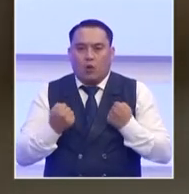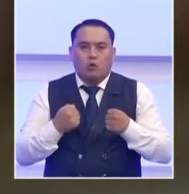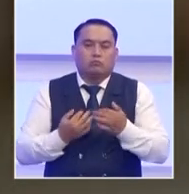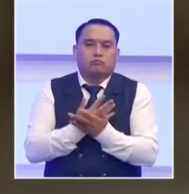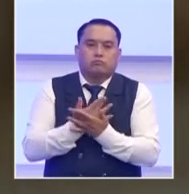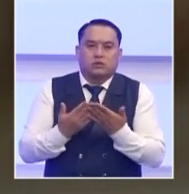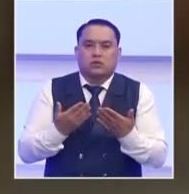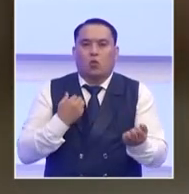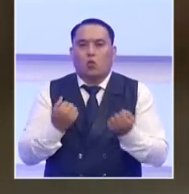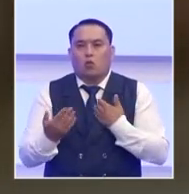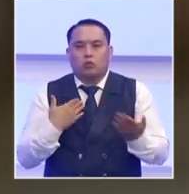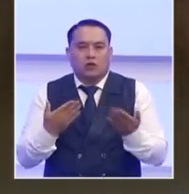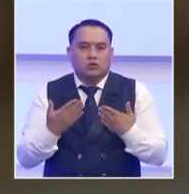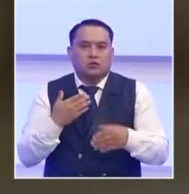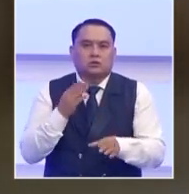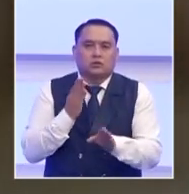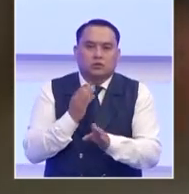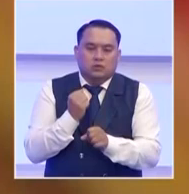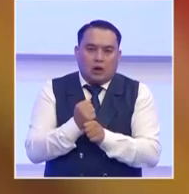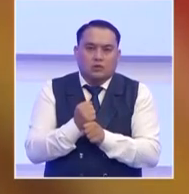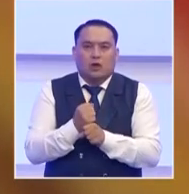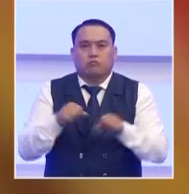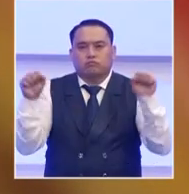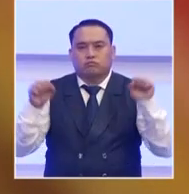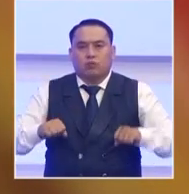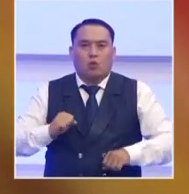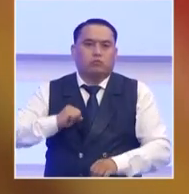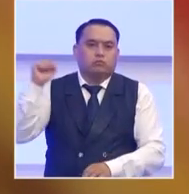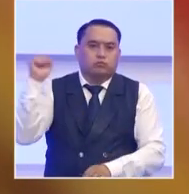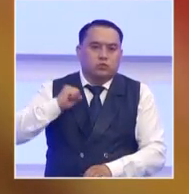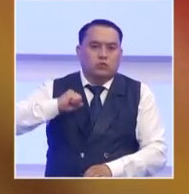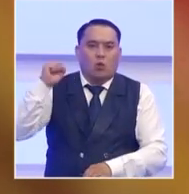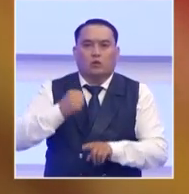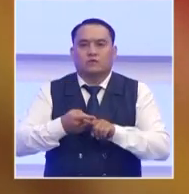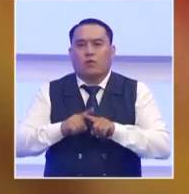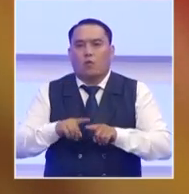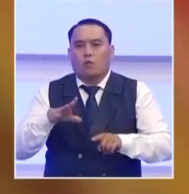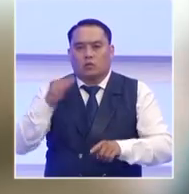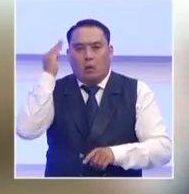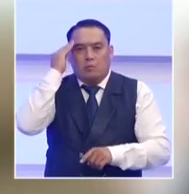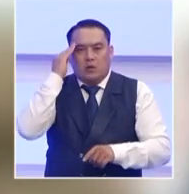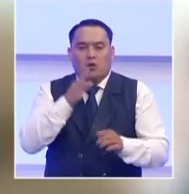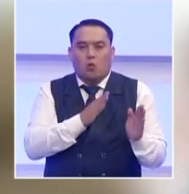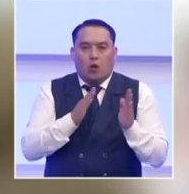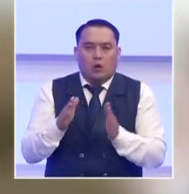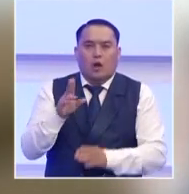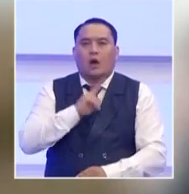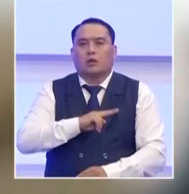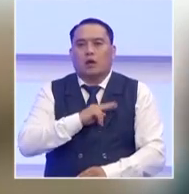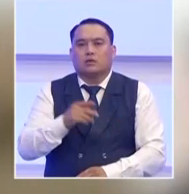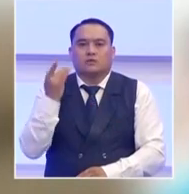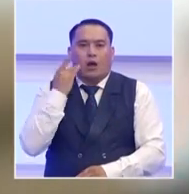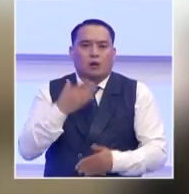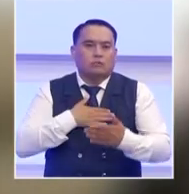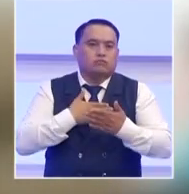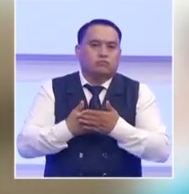бірқатар жаттығуларды орындады. Артынша кермеге тартылып, гір тасын көтереді. Бұл әдістерді уақытымен жасаған адам үнемі